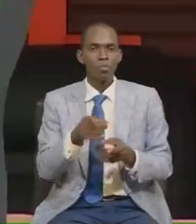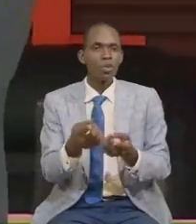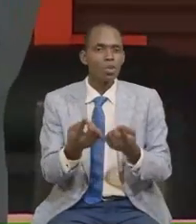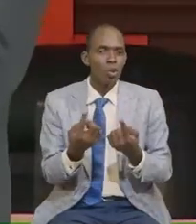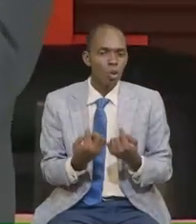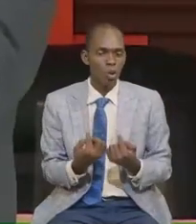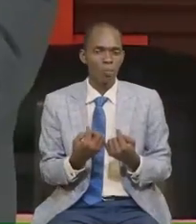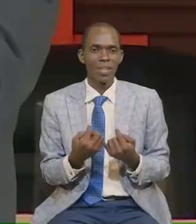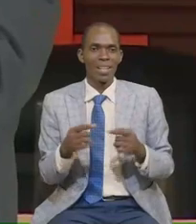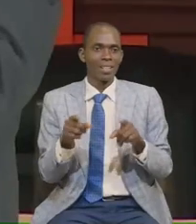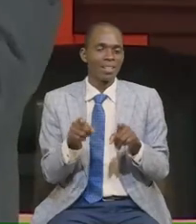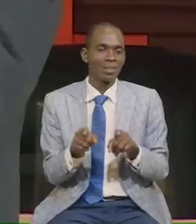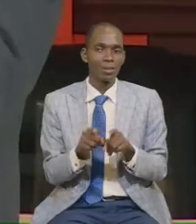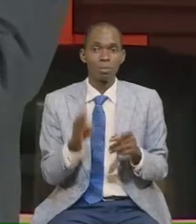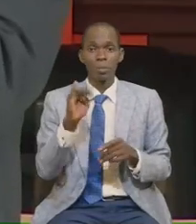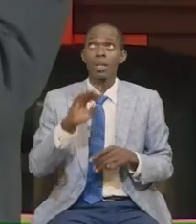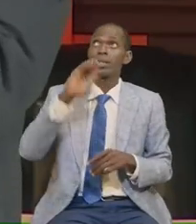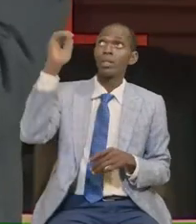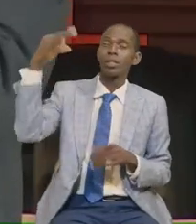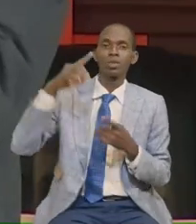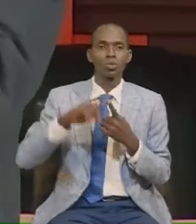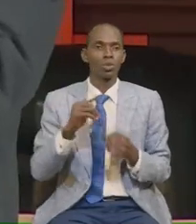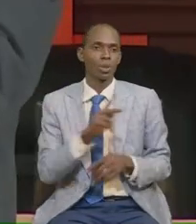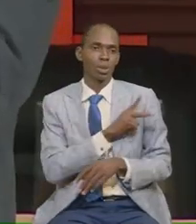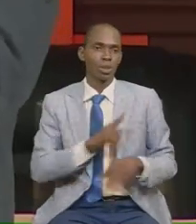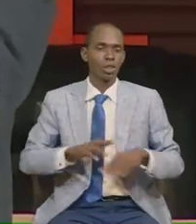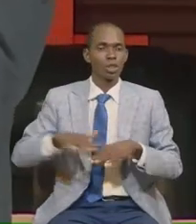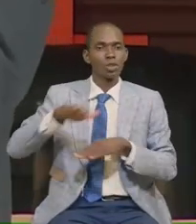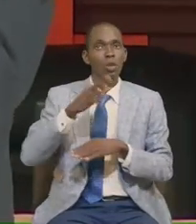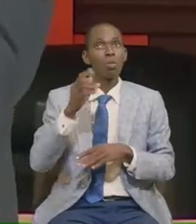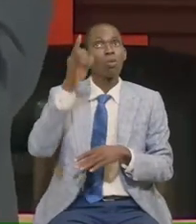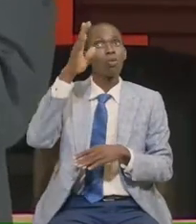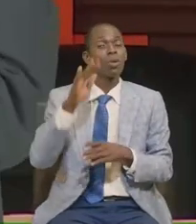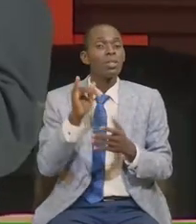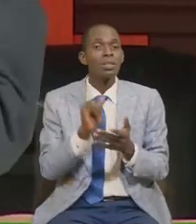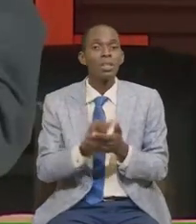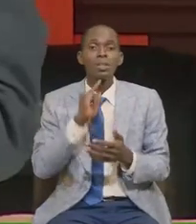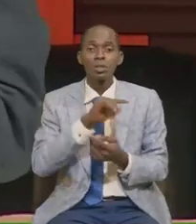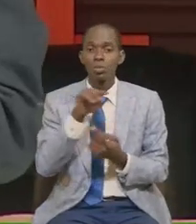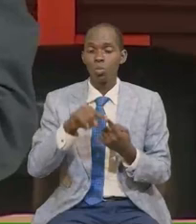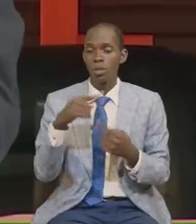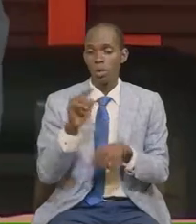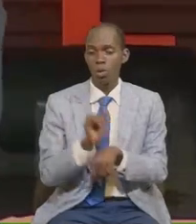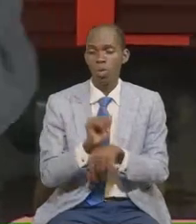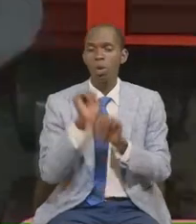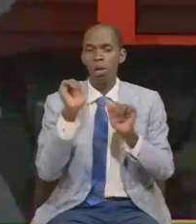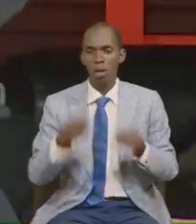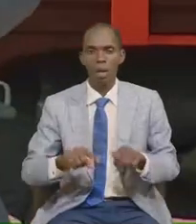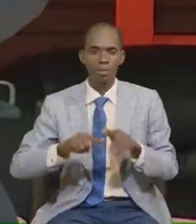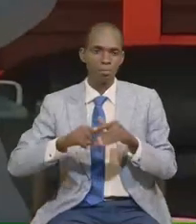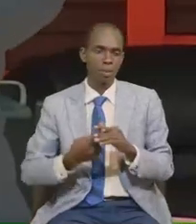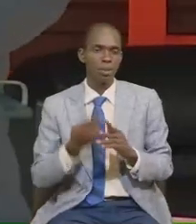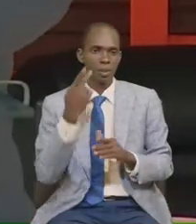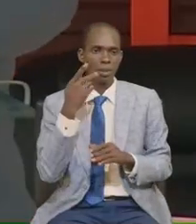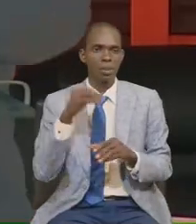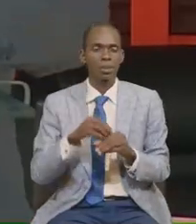et vous venez par la grâce dans le royaume de Dieu, c'est en ce moment-là que l'œuvre peut commencer. Éphésiens au chapitre